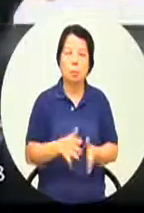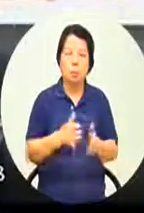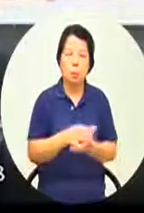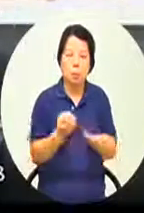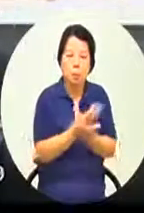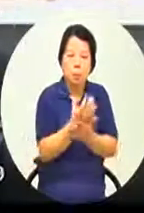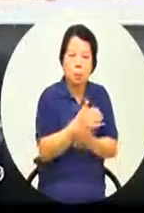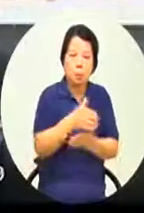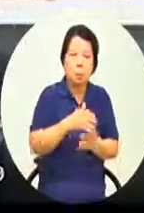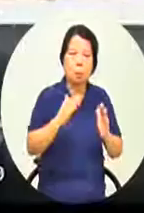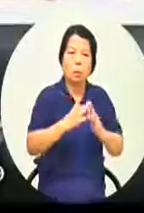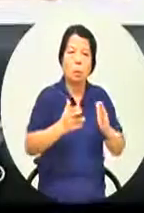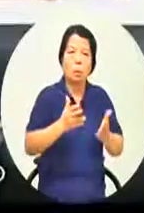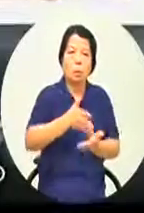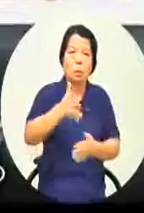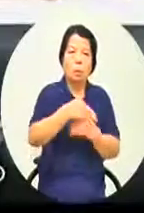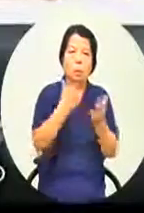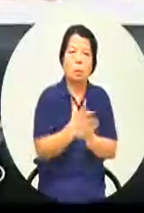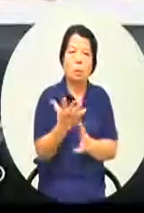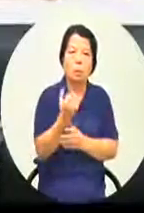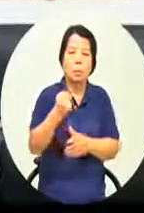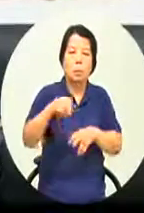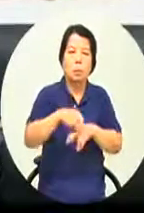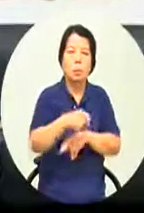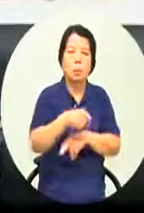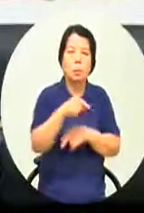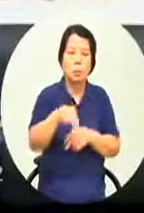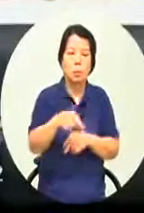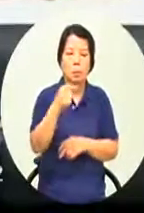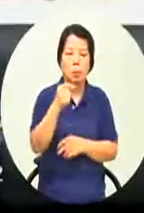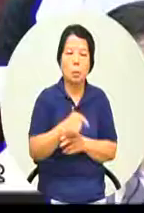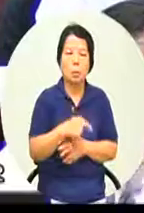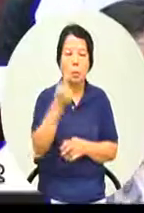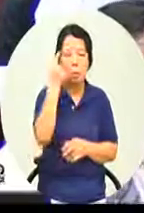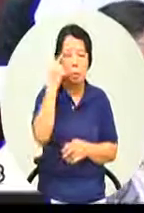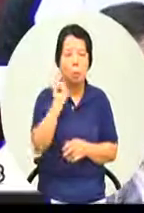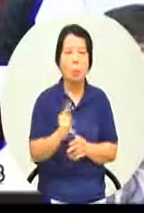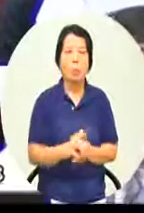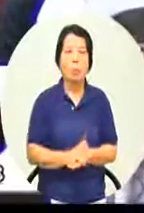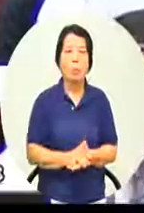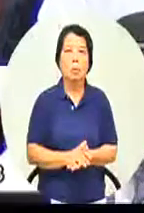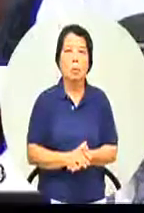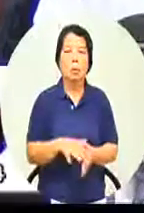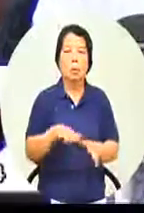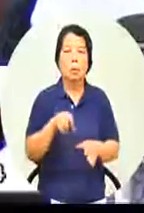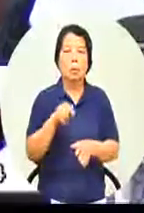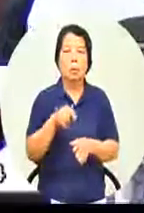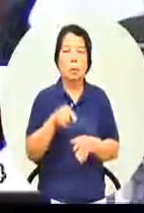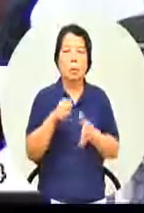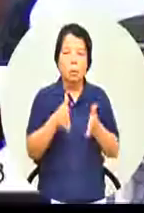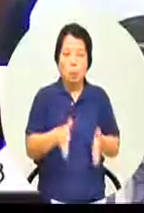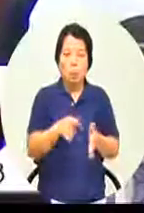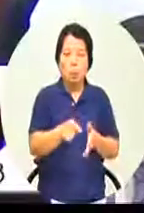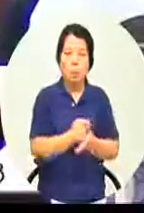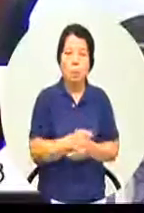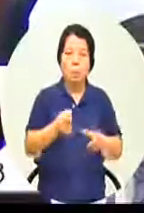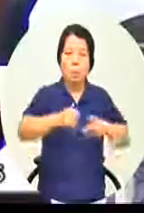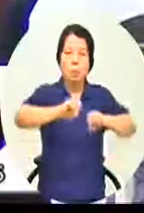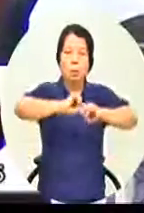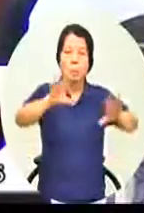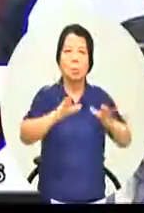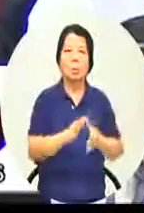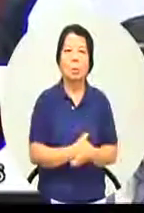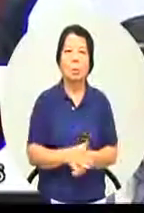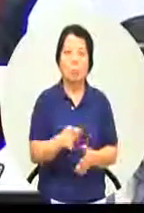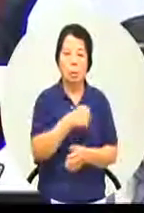会馆编了权利金进来，你可以告诉我们这是怎么回事吗？ 好，谢谢陈议员。这个部分呢，我想我们公告两次，我们大概